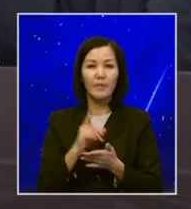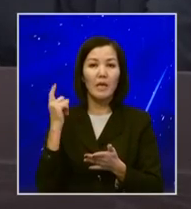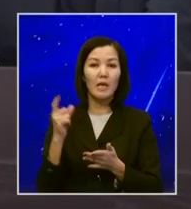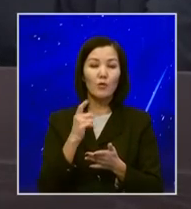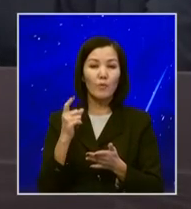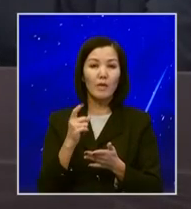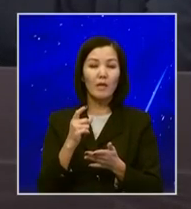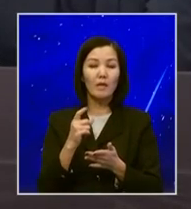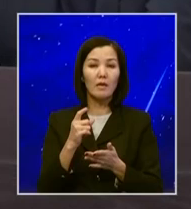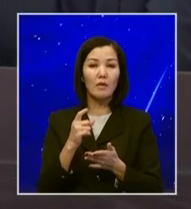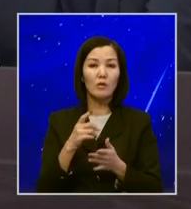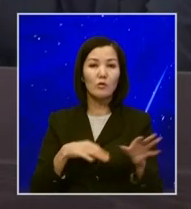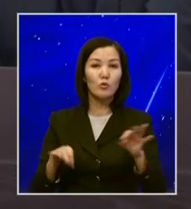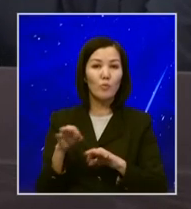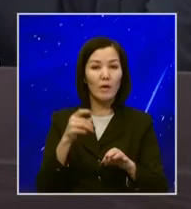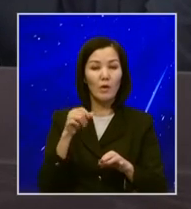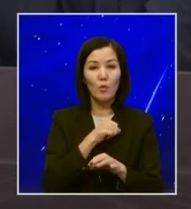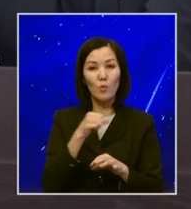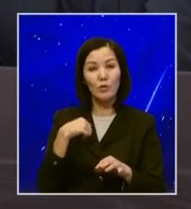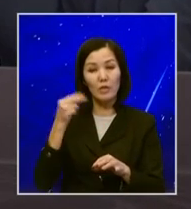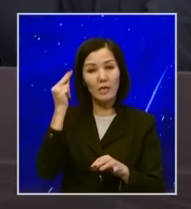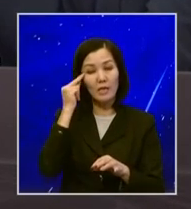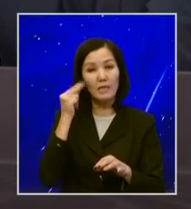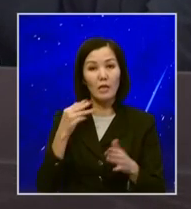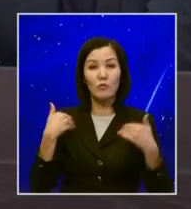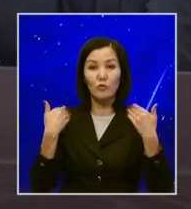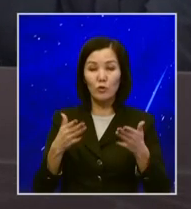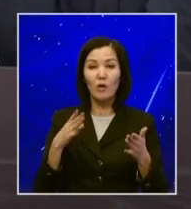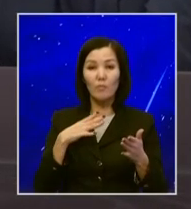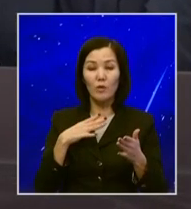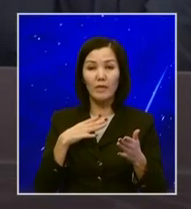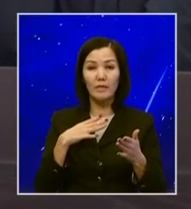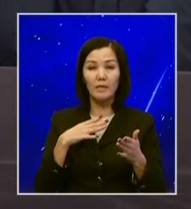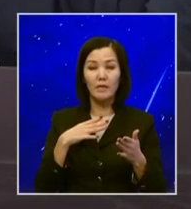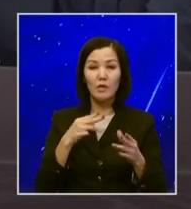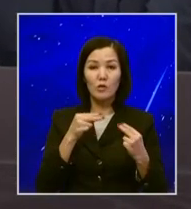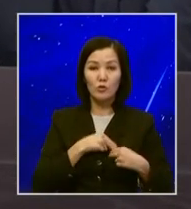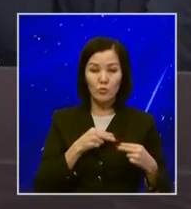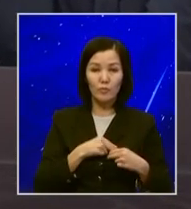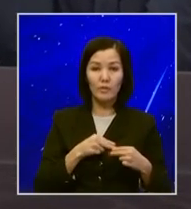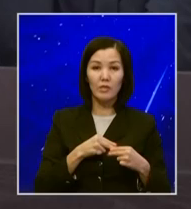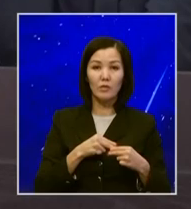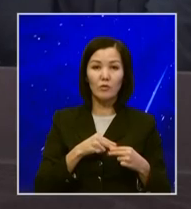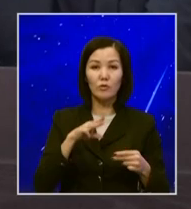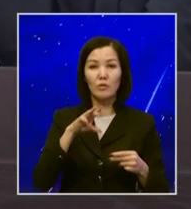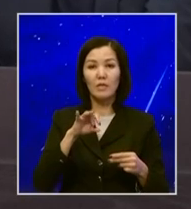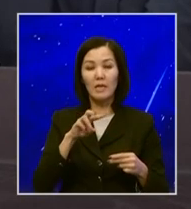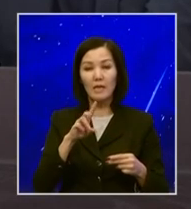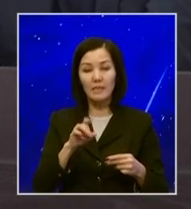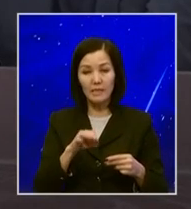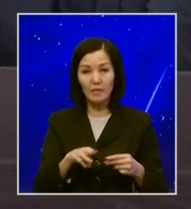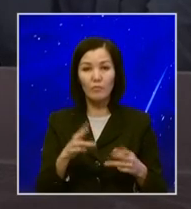жобасы олардың бастамасы. Оларды бұл маршрут жұмыс істеу үшін оларға транзитті өту керек,